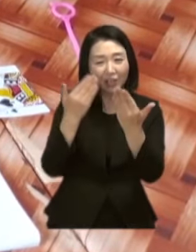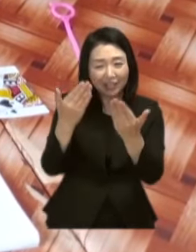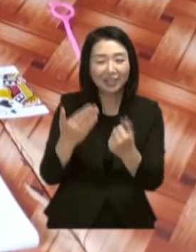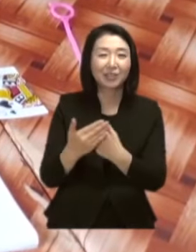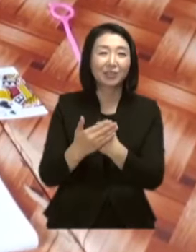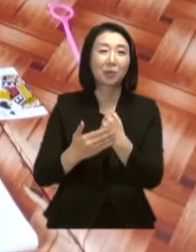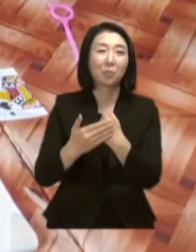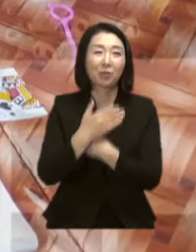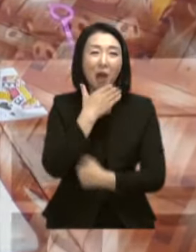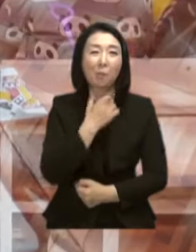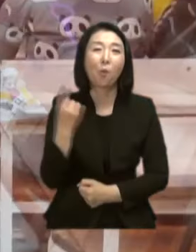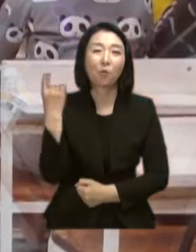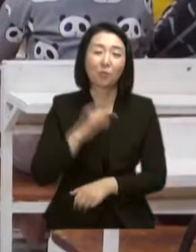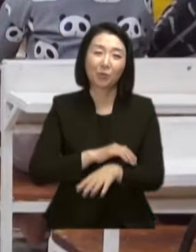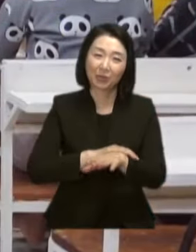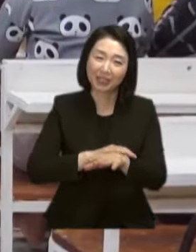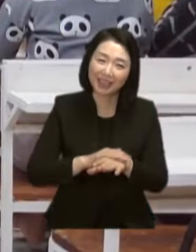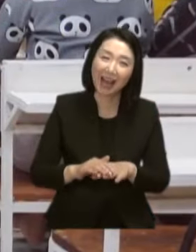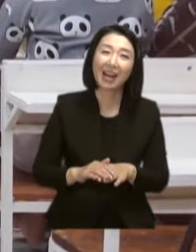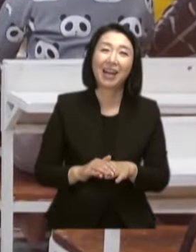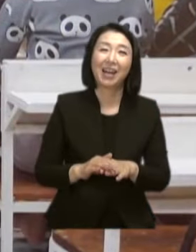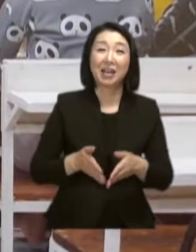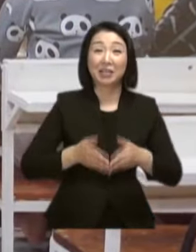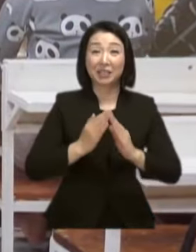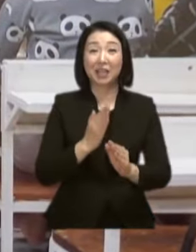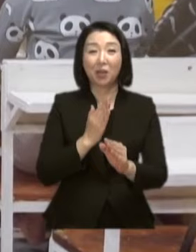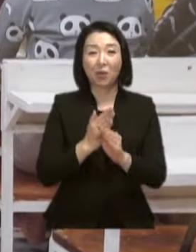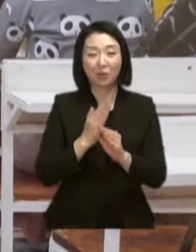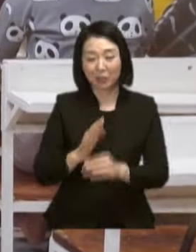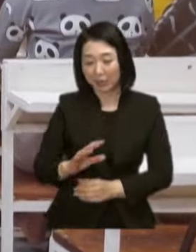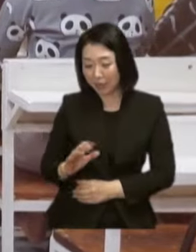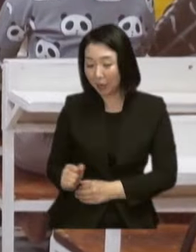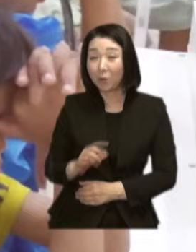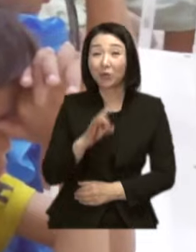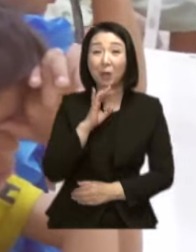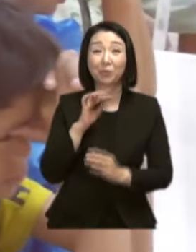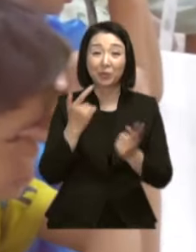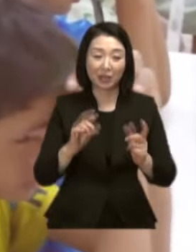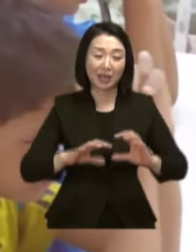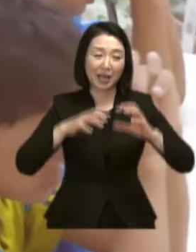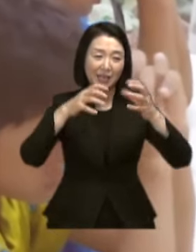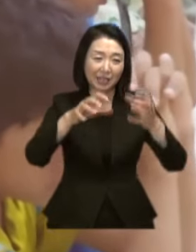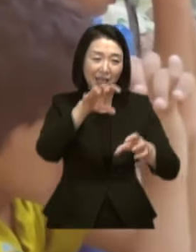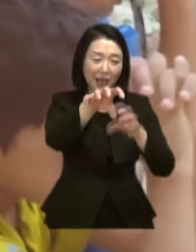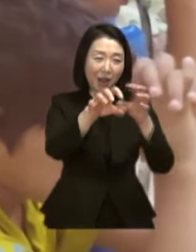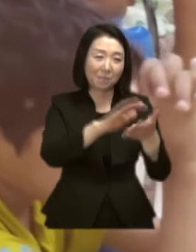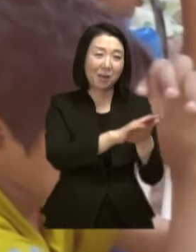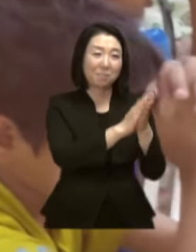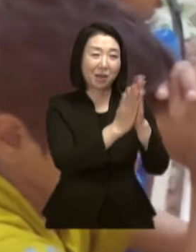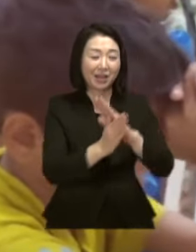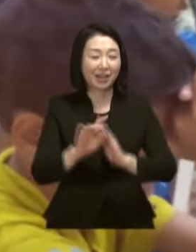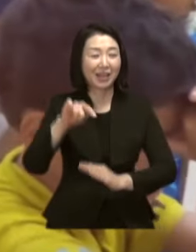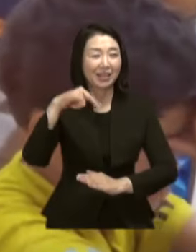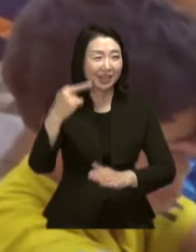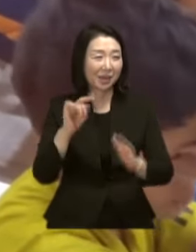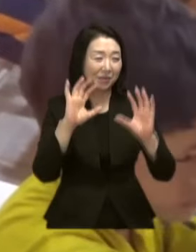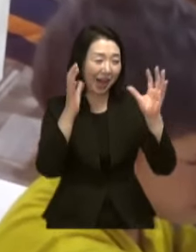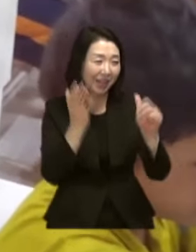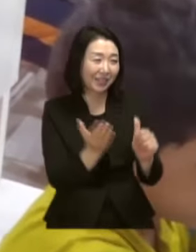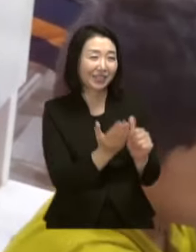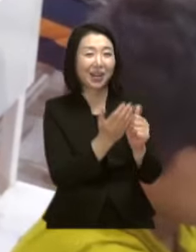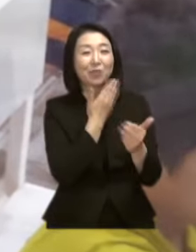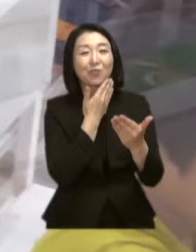있는 해피하우스. 이곳이 캄보디아는 물론 세계 열방을 변화시킬 다음 세대들이 성장하는